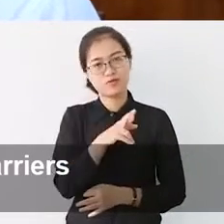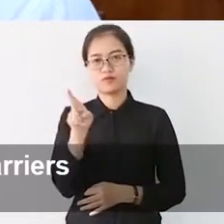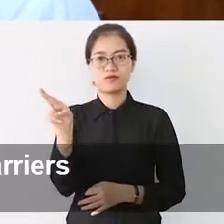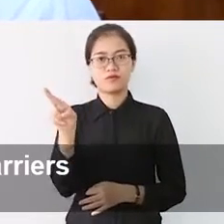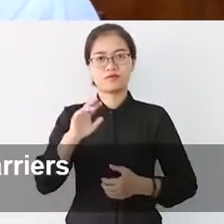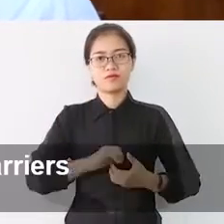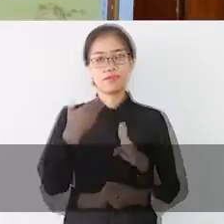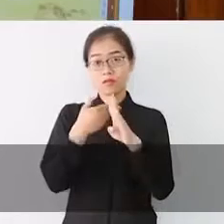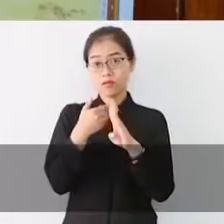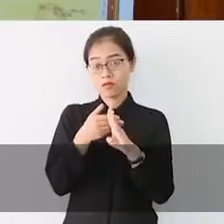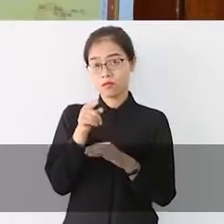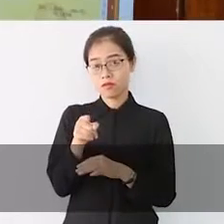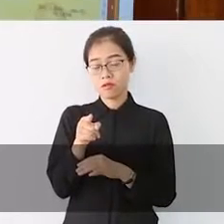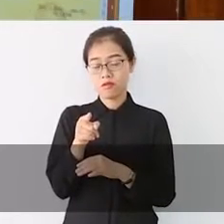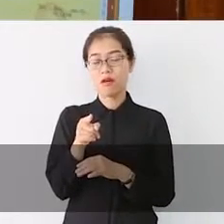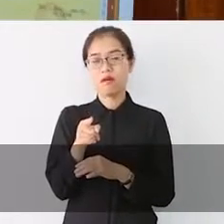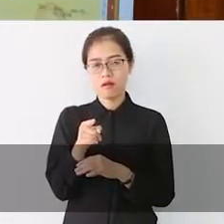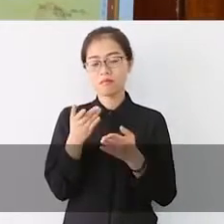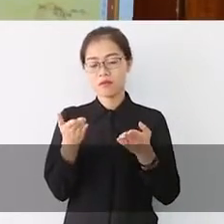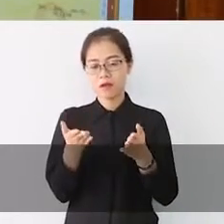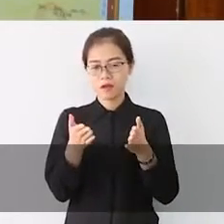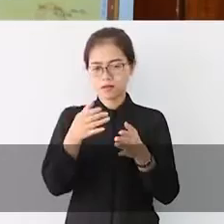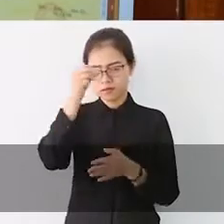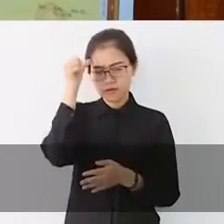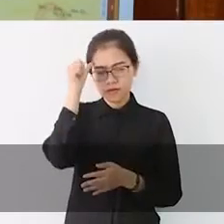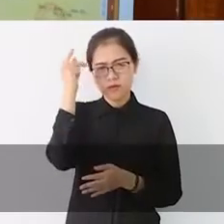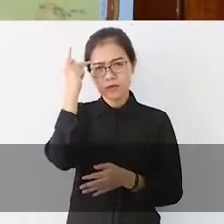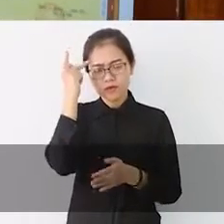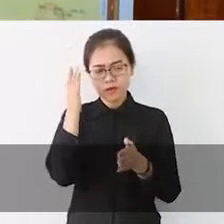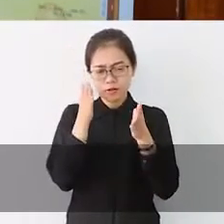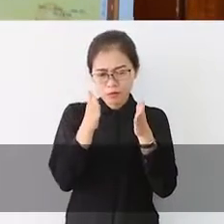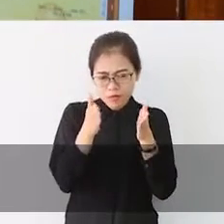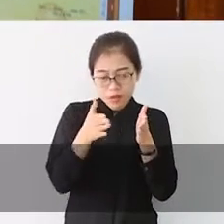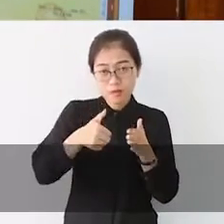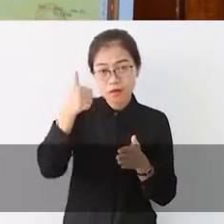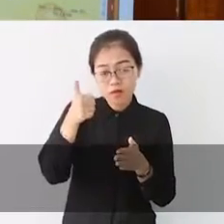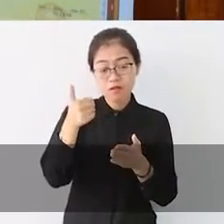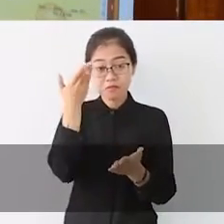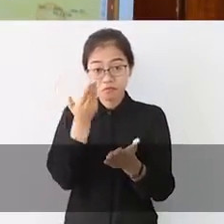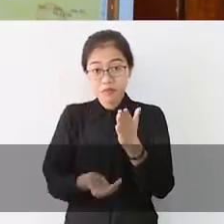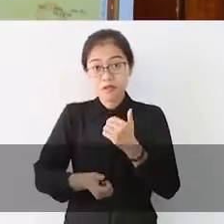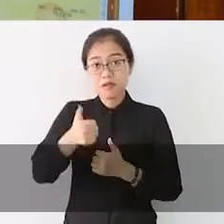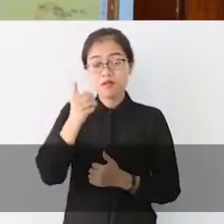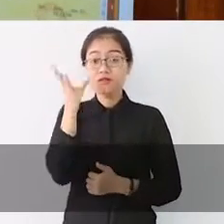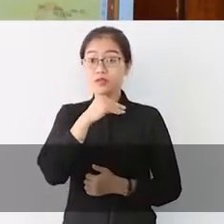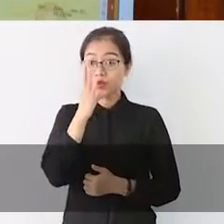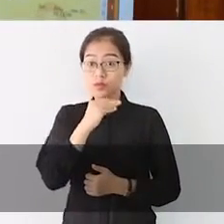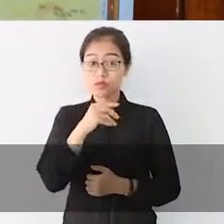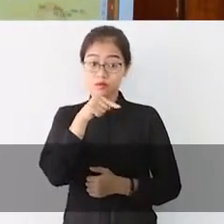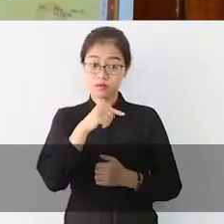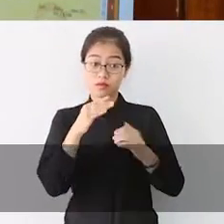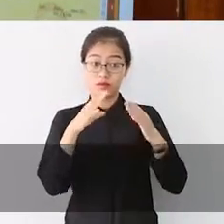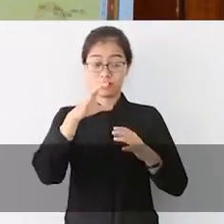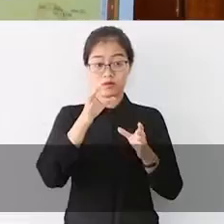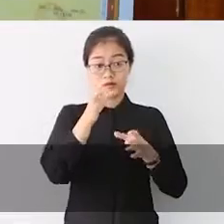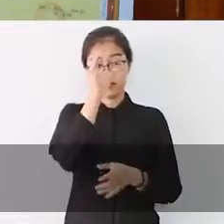quá trình tiếp cận giáo dục. Nhà trường cũng đã bắt đầu có những cái hướng mới hỗ trợ cho sinh viên khuyết tật. Tôi thí dụ như ở